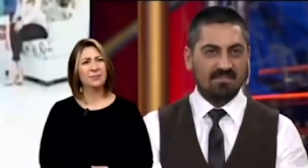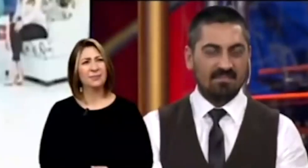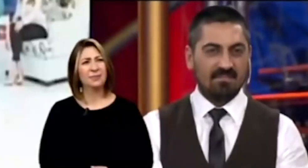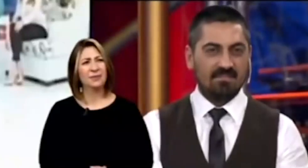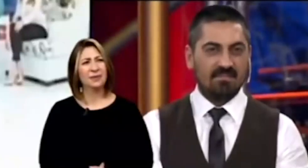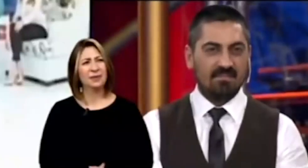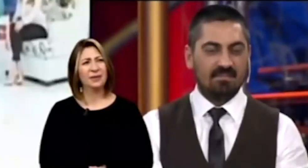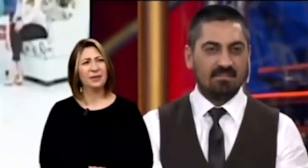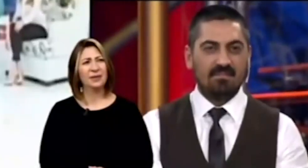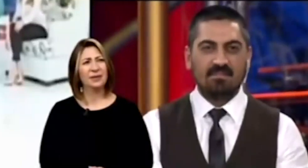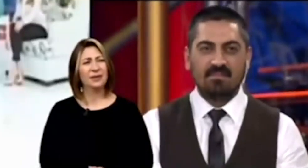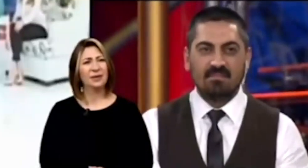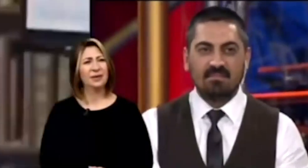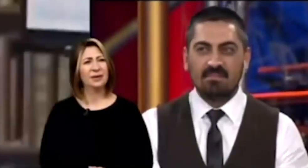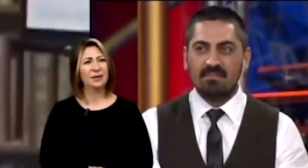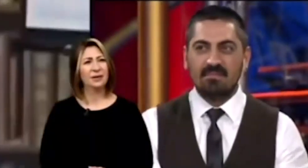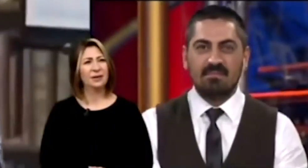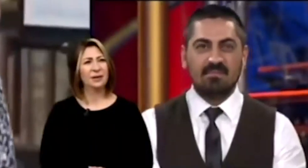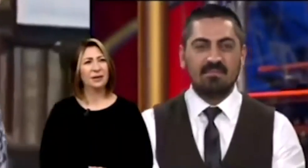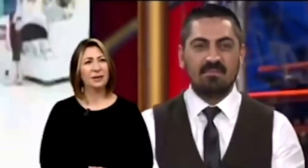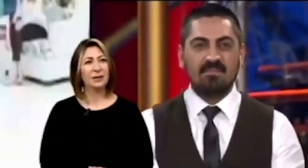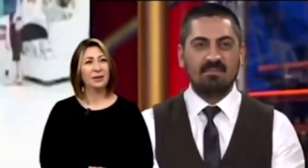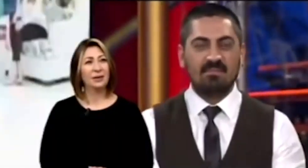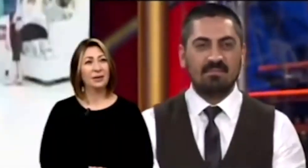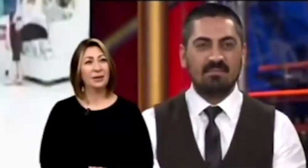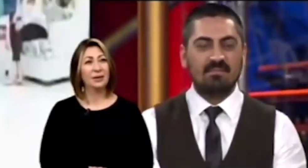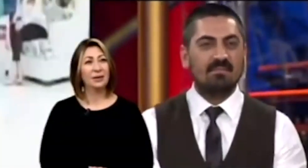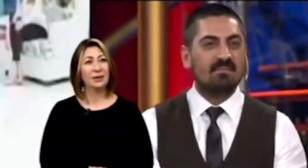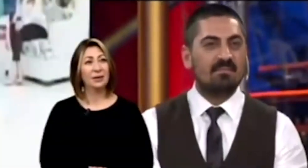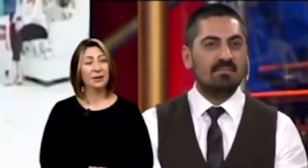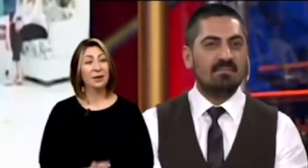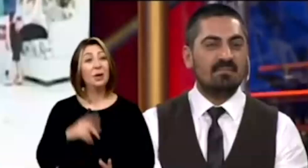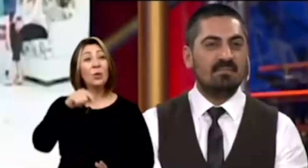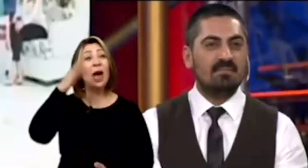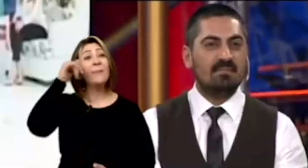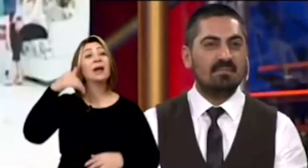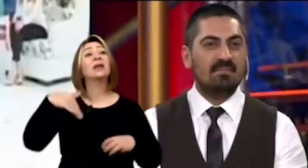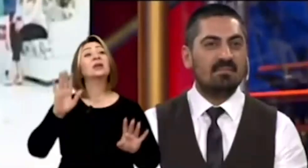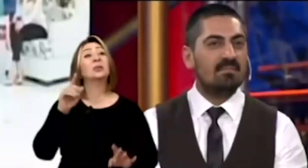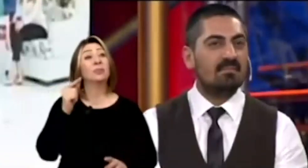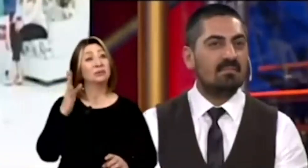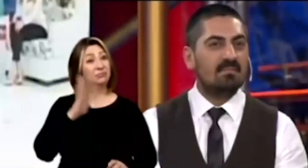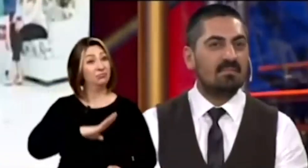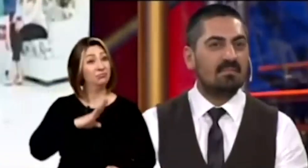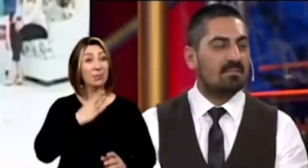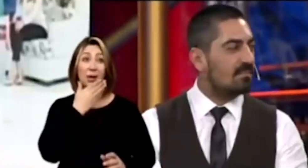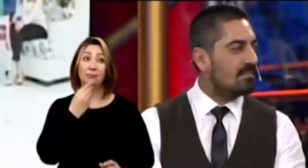olmayacak. Samir bununla kifayetlenen sabah bizlikti. Sen, Kataluna, Amerika'da değil sana, üzü biraz abırla